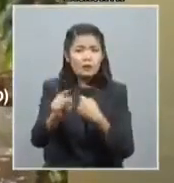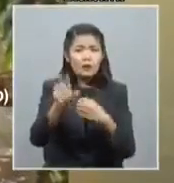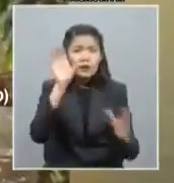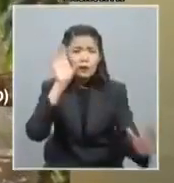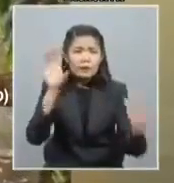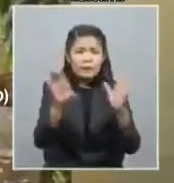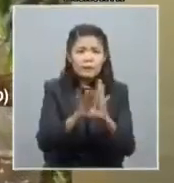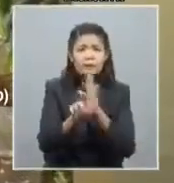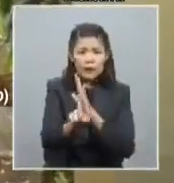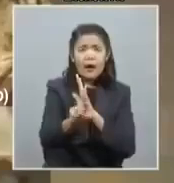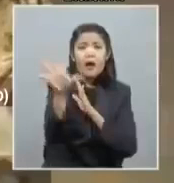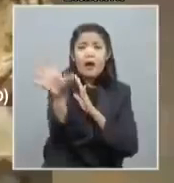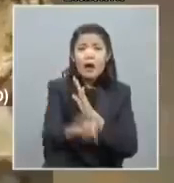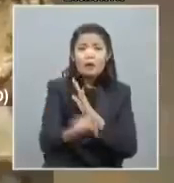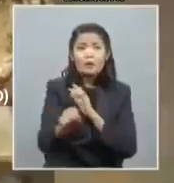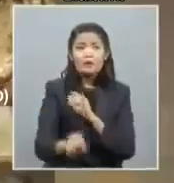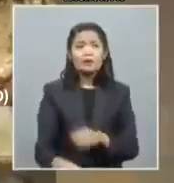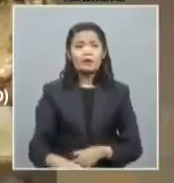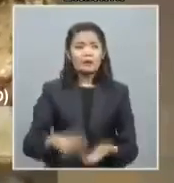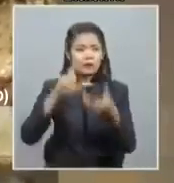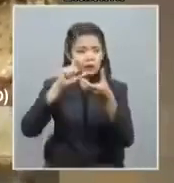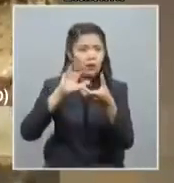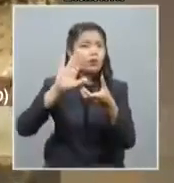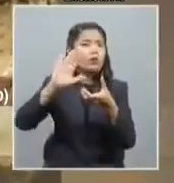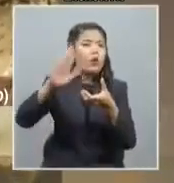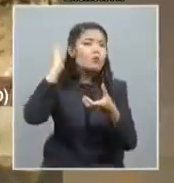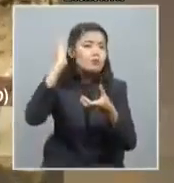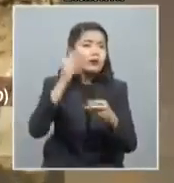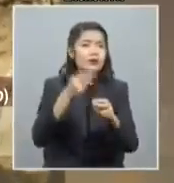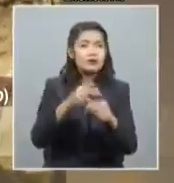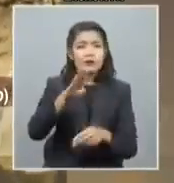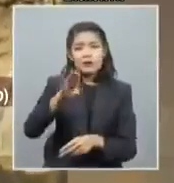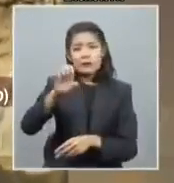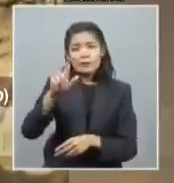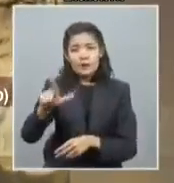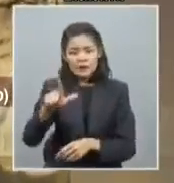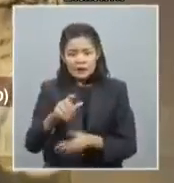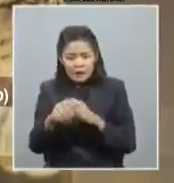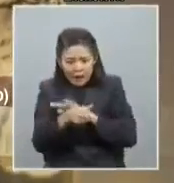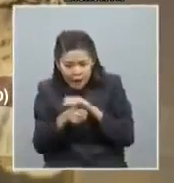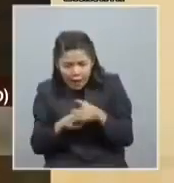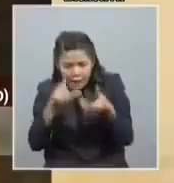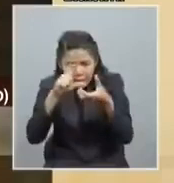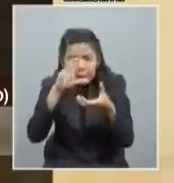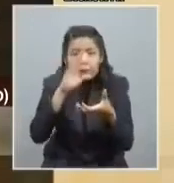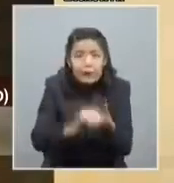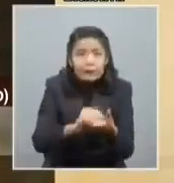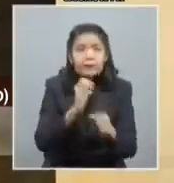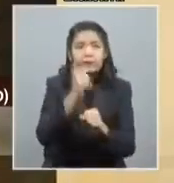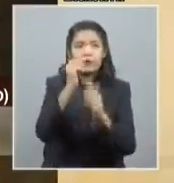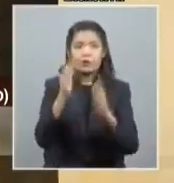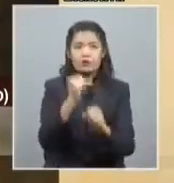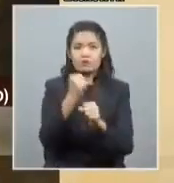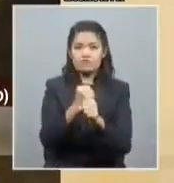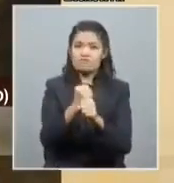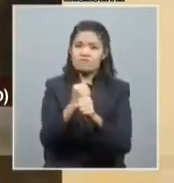พนี้เป็นภาพที่ได้จากเมมโมรี่ในกล้องของบิลลี ่ บิลลี่ไปแอบถ่ายได้เลยสุดท้ายบิลลี่ถูกเจ้าหน้าที่อุ้มตัวไปเล